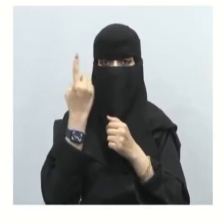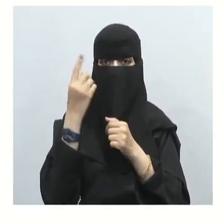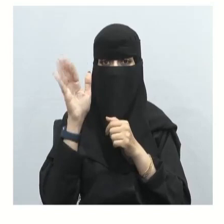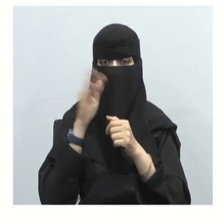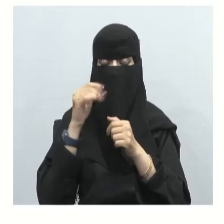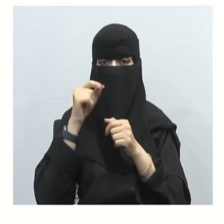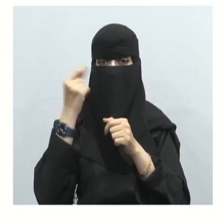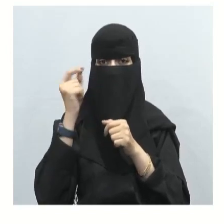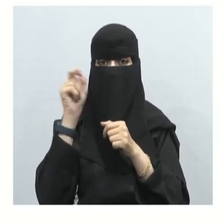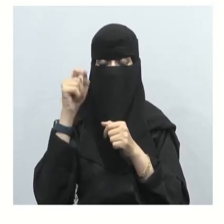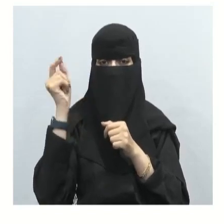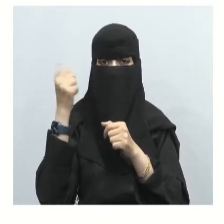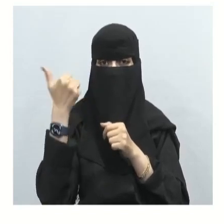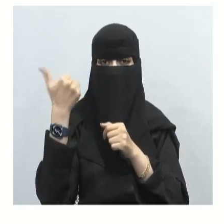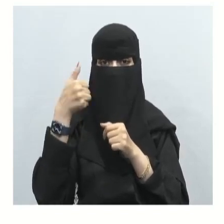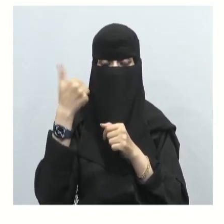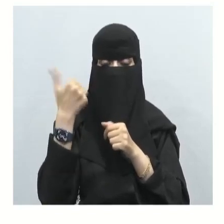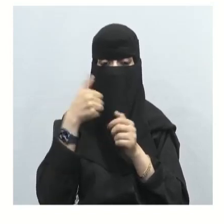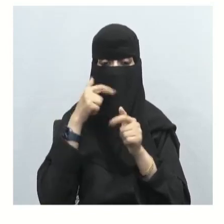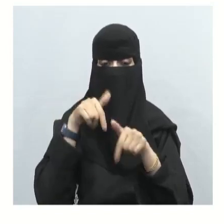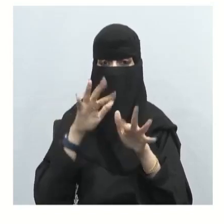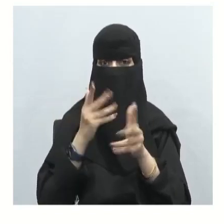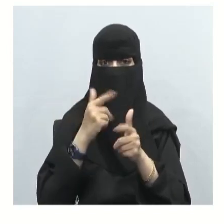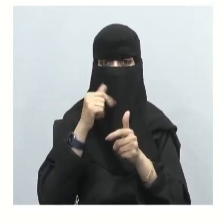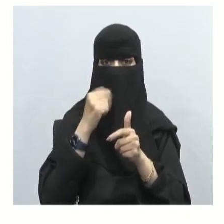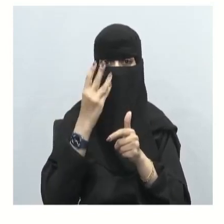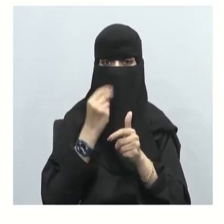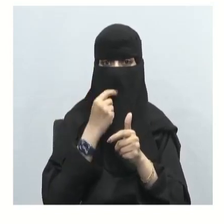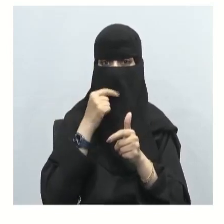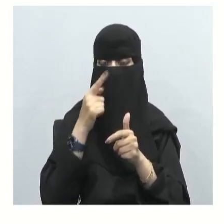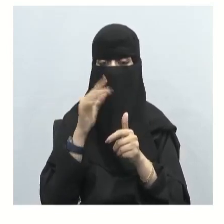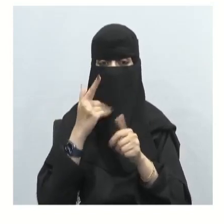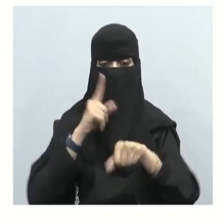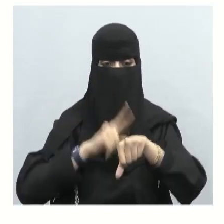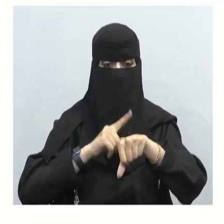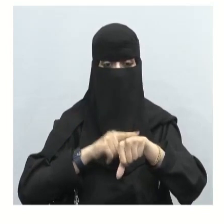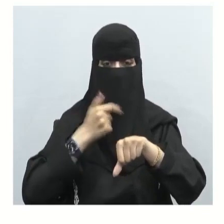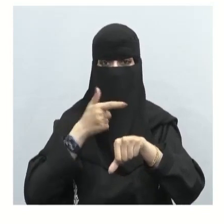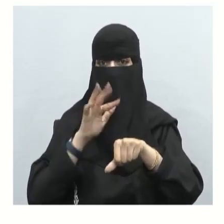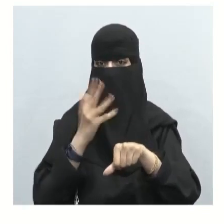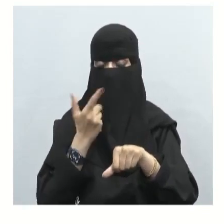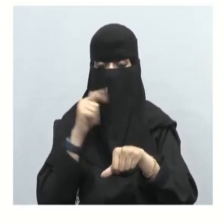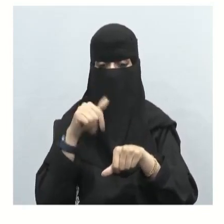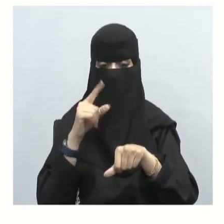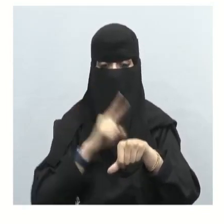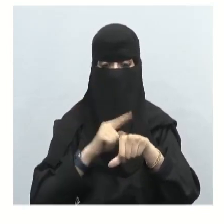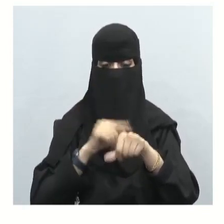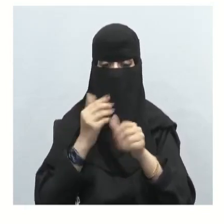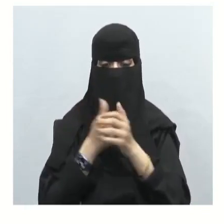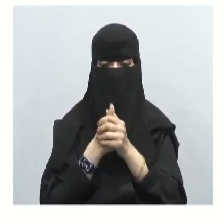فاصله سته وستين ما عدد السنوات اذا المطلوب مننا الان الزمن اذا المطلوب مني حساب